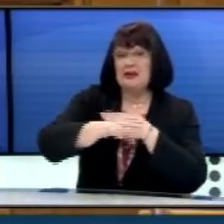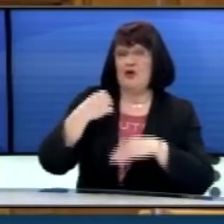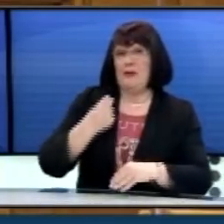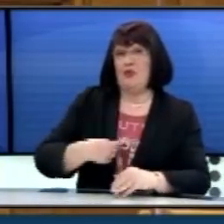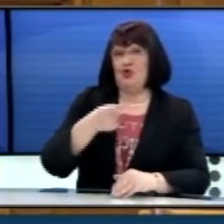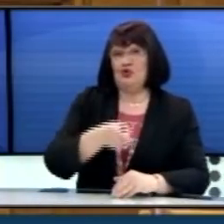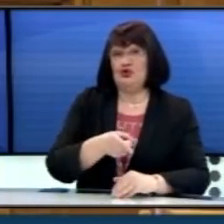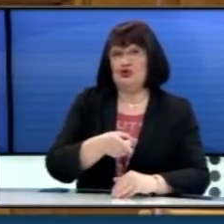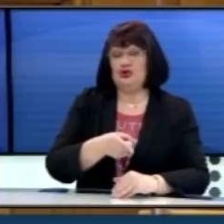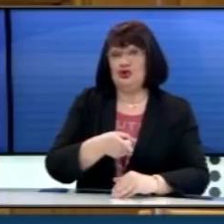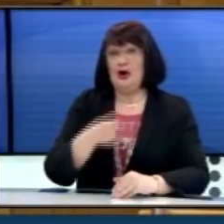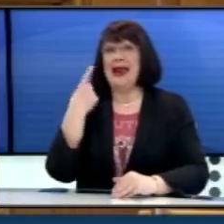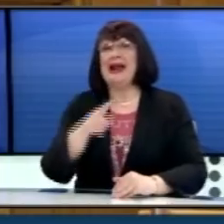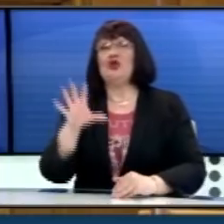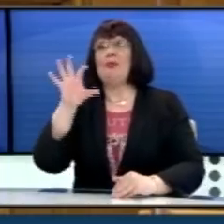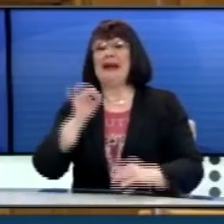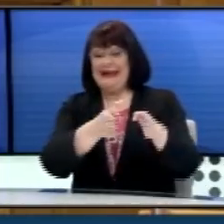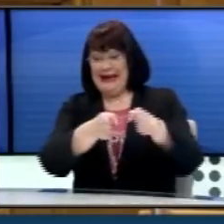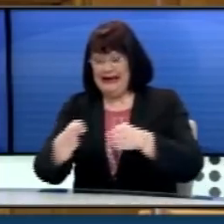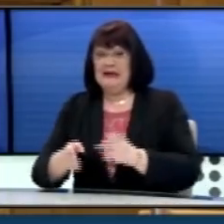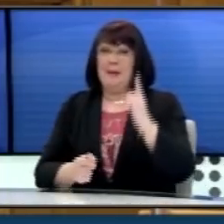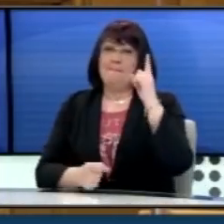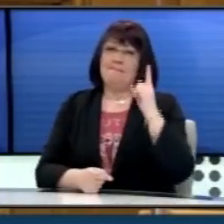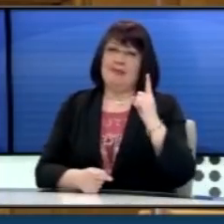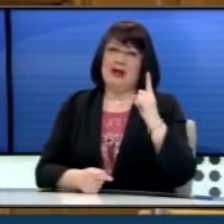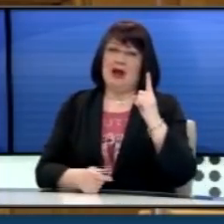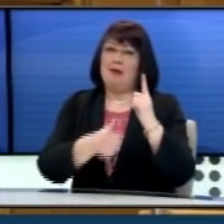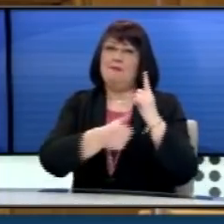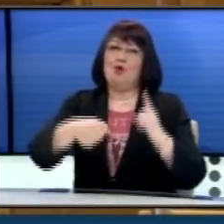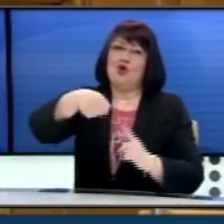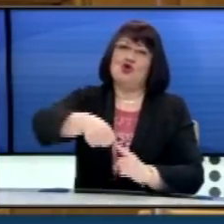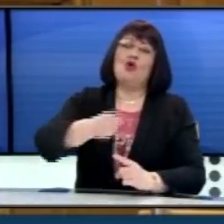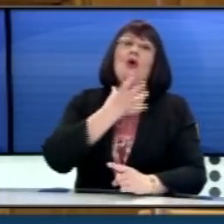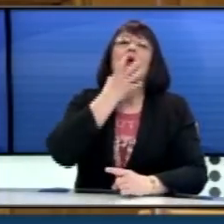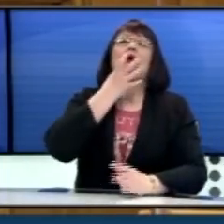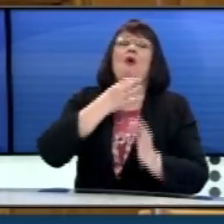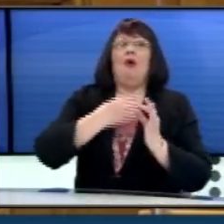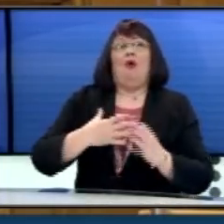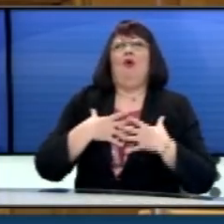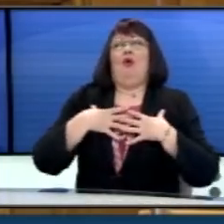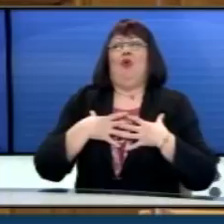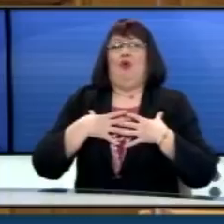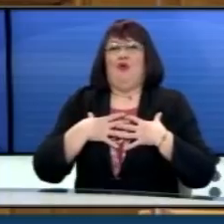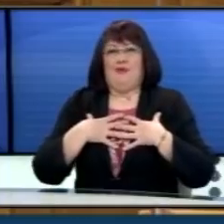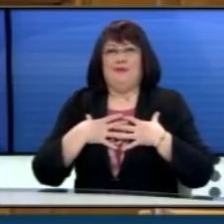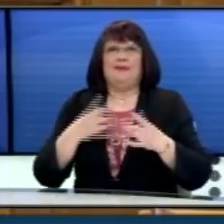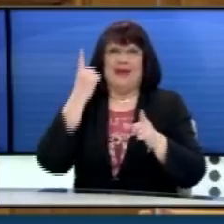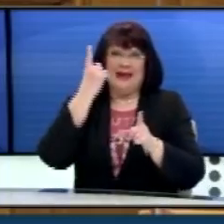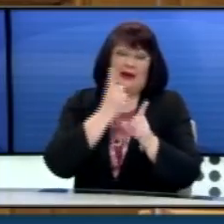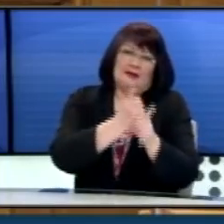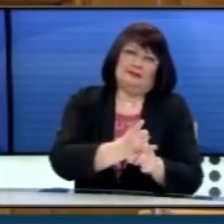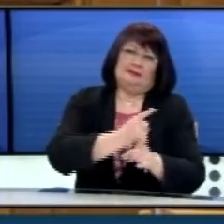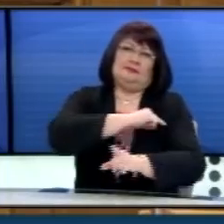μία από τις 150 COVID κλίνες του, με παροχή οξυγόνου ανεπαρχή και ειδικευόμενο ενός έτους